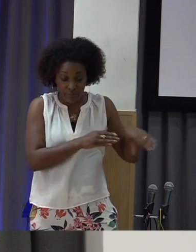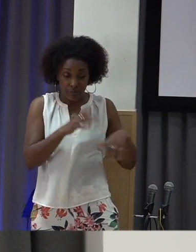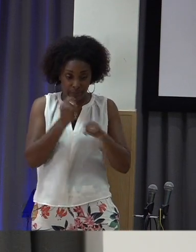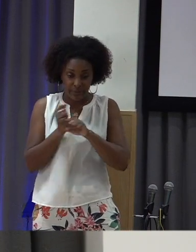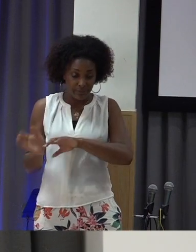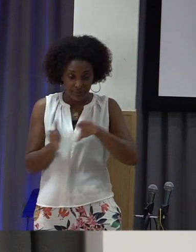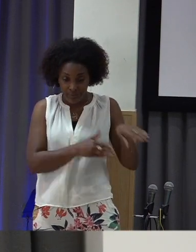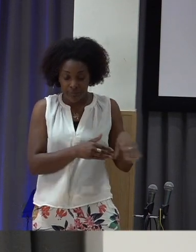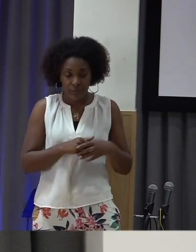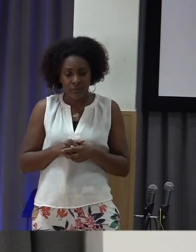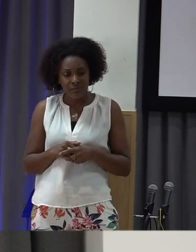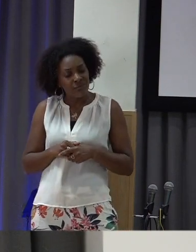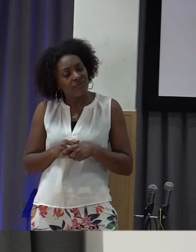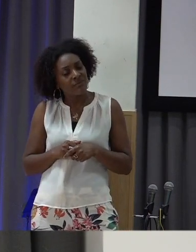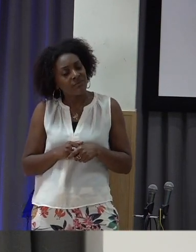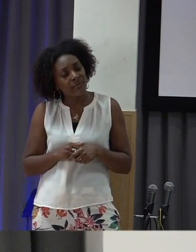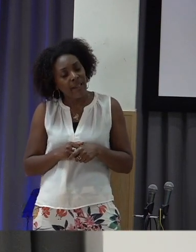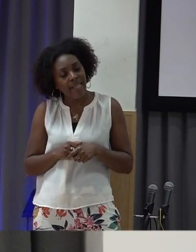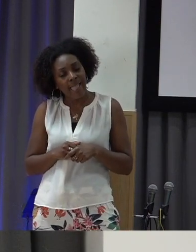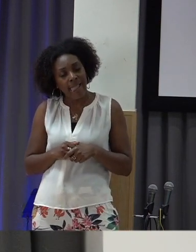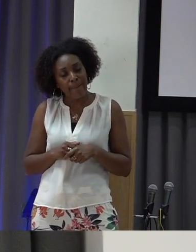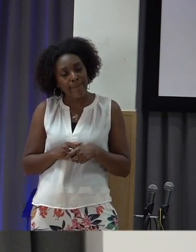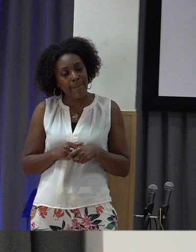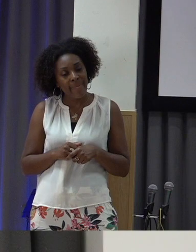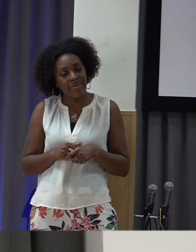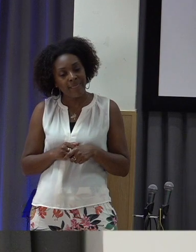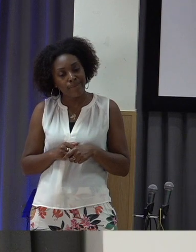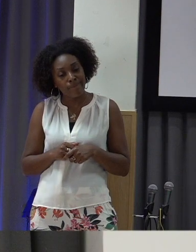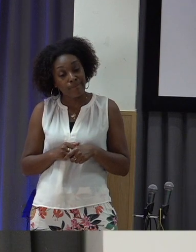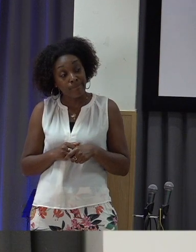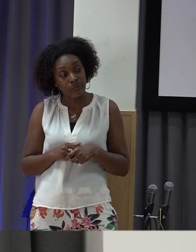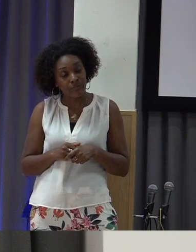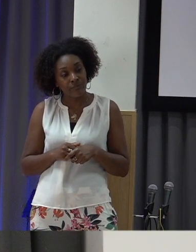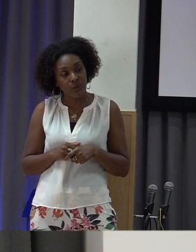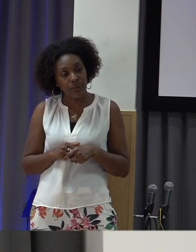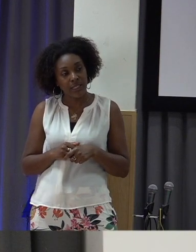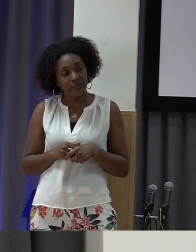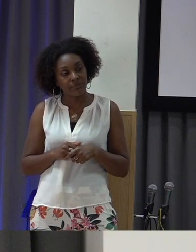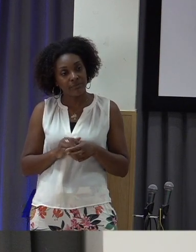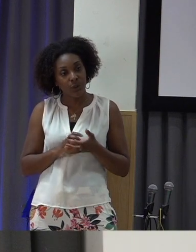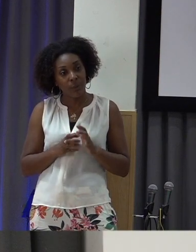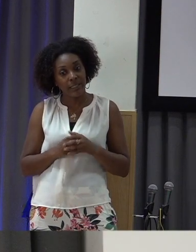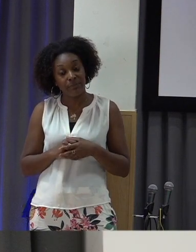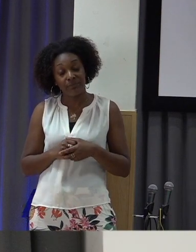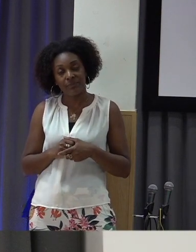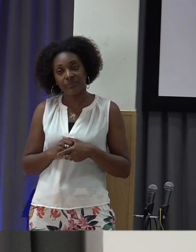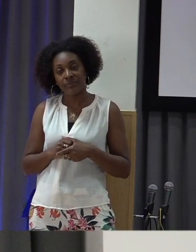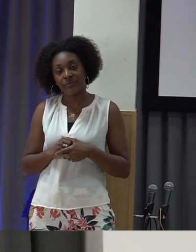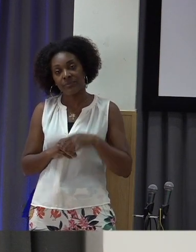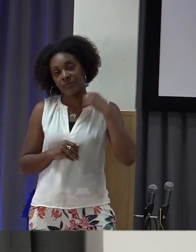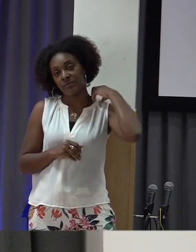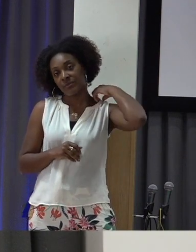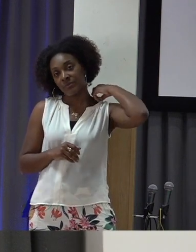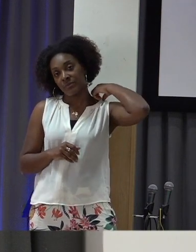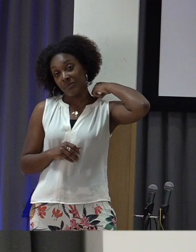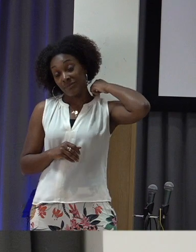à l'époque de Jésus, ou qui les contestaient. Jésus lui-même contestait ces pratiques-là. Alors, peut-on dire que les chrétiens